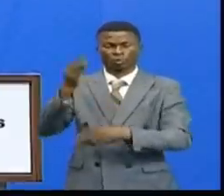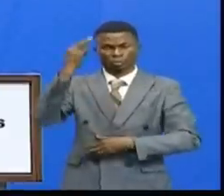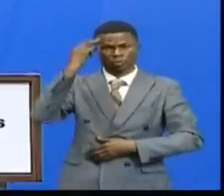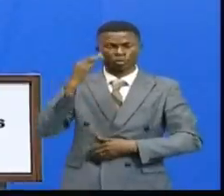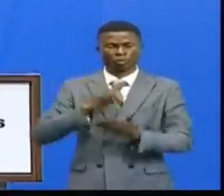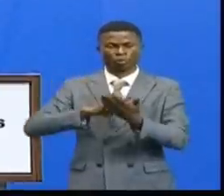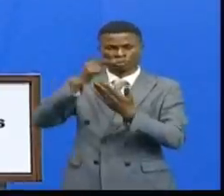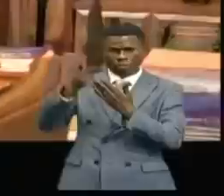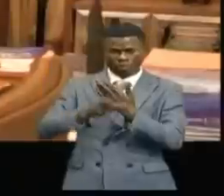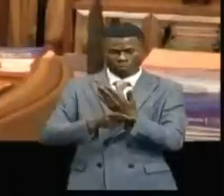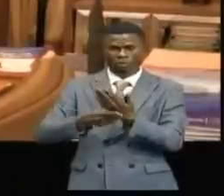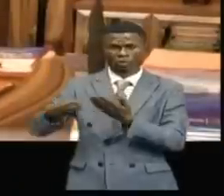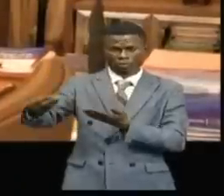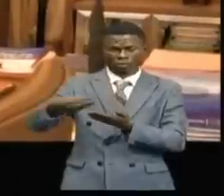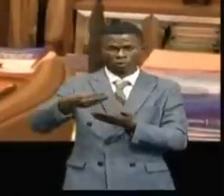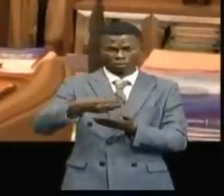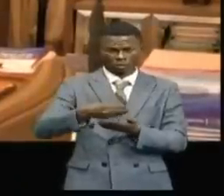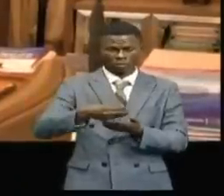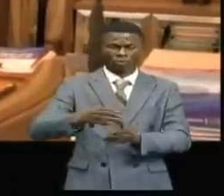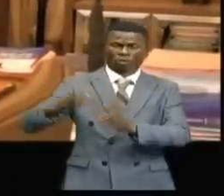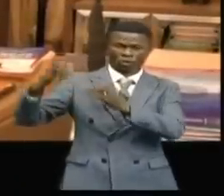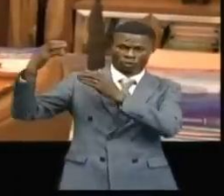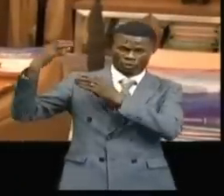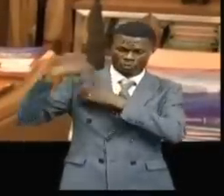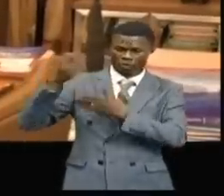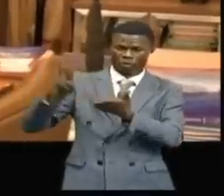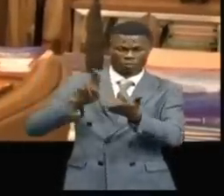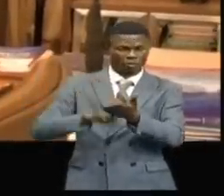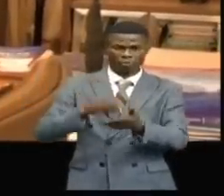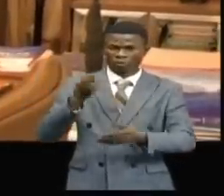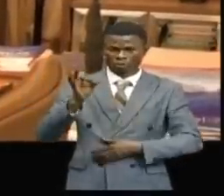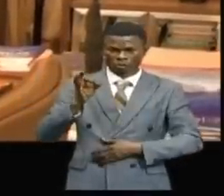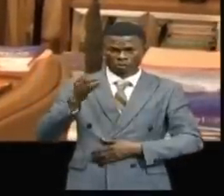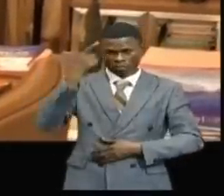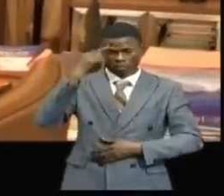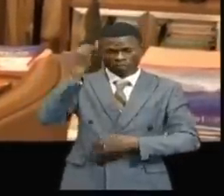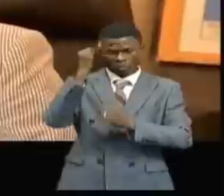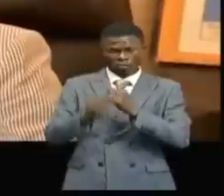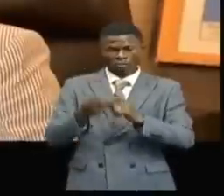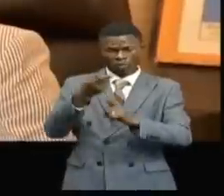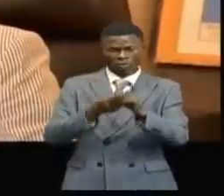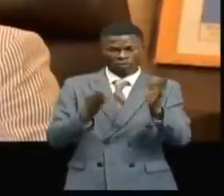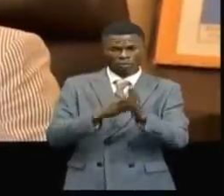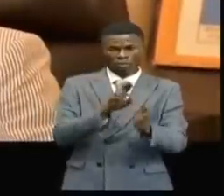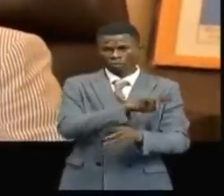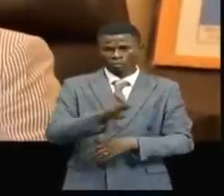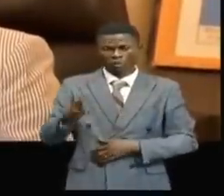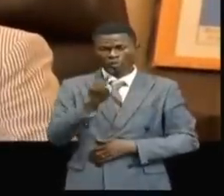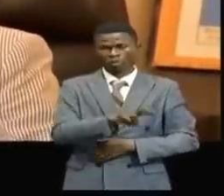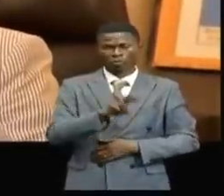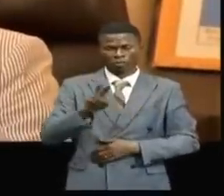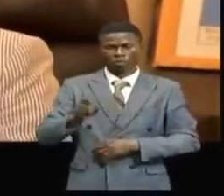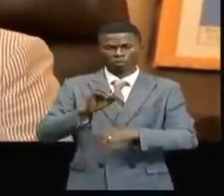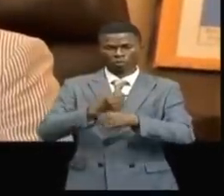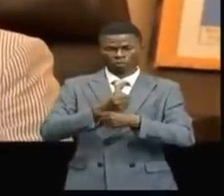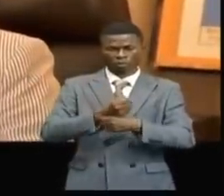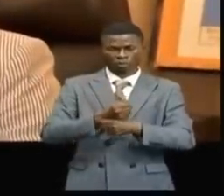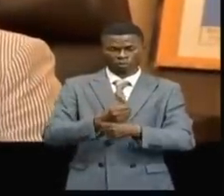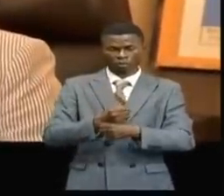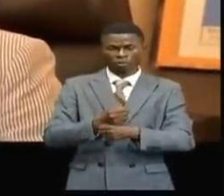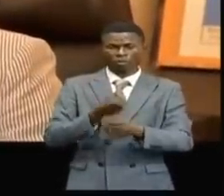le plan de rationalisation des charges non fiscales pour fin septembre 2022, qui constitue un